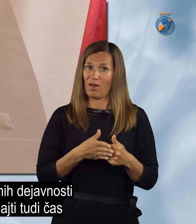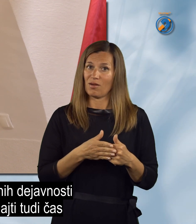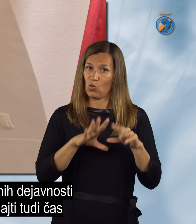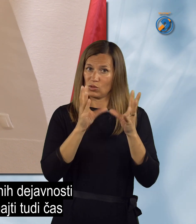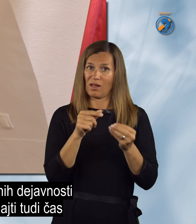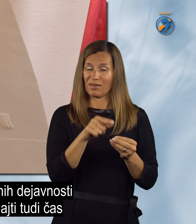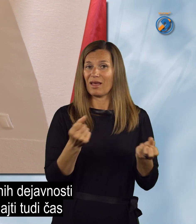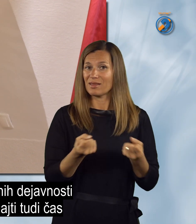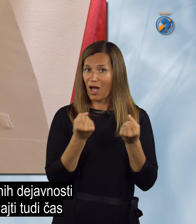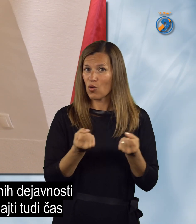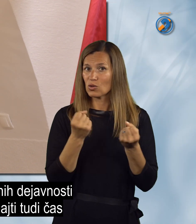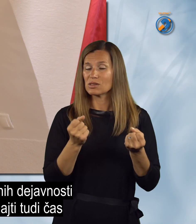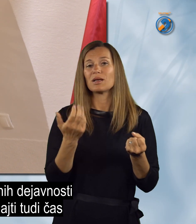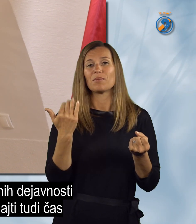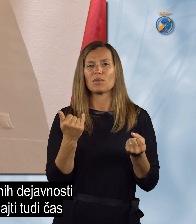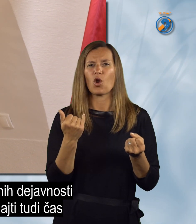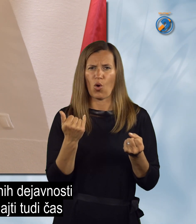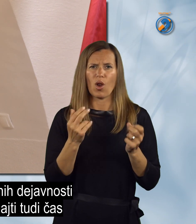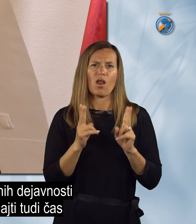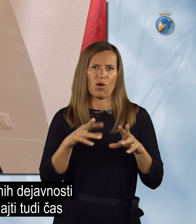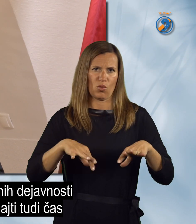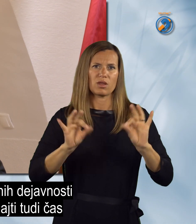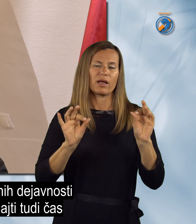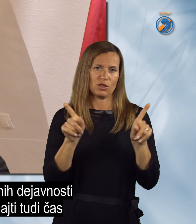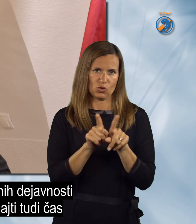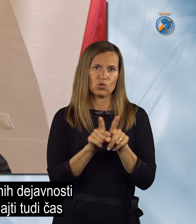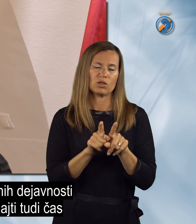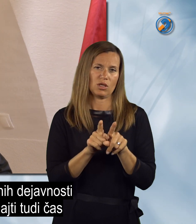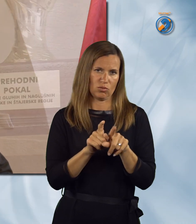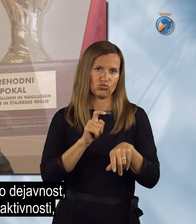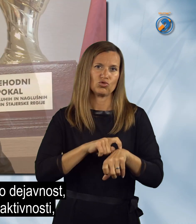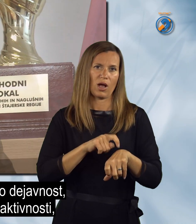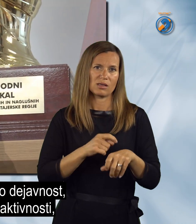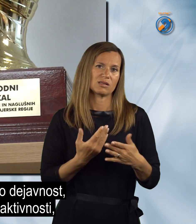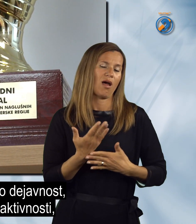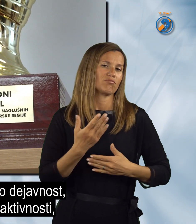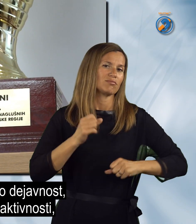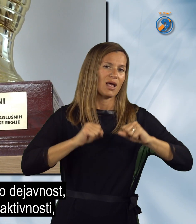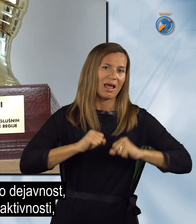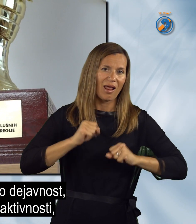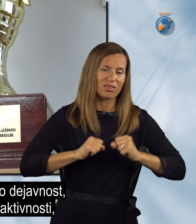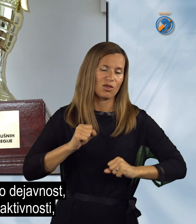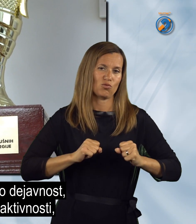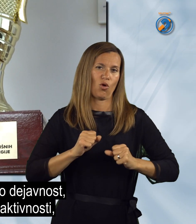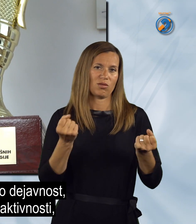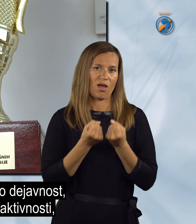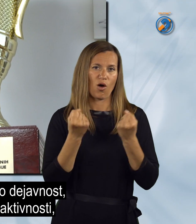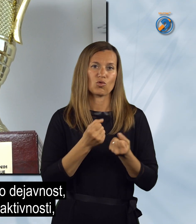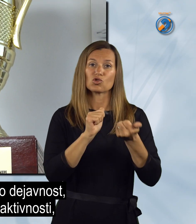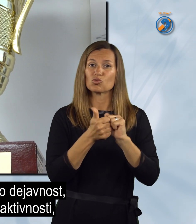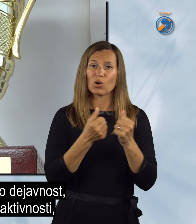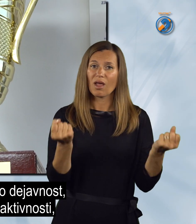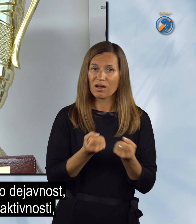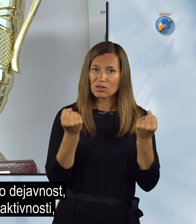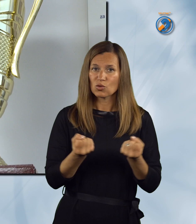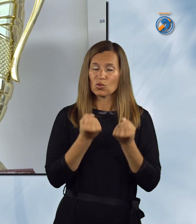omenjenih dejavnosti je bilo moč najti tudi čas za rekreativno dejavnost, za